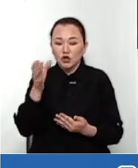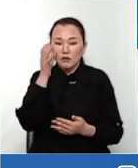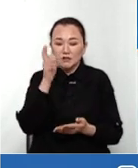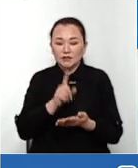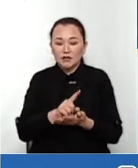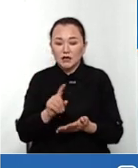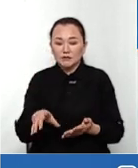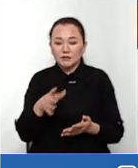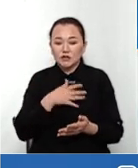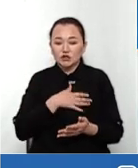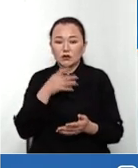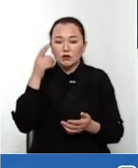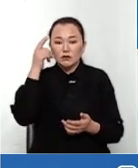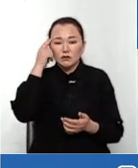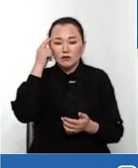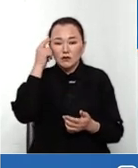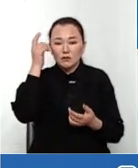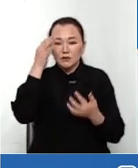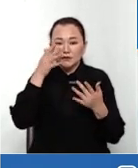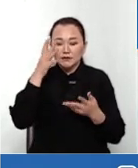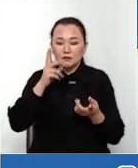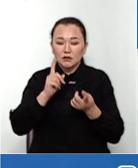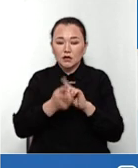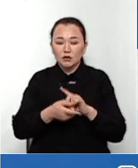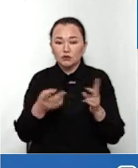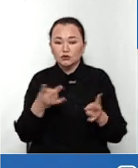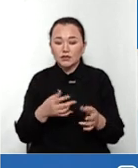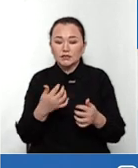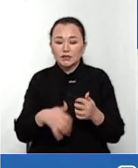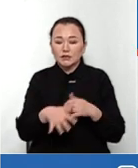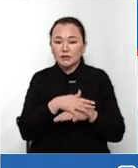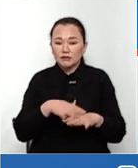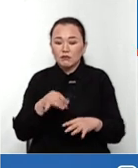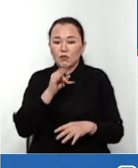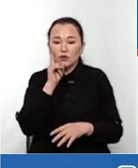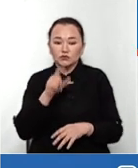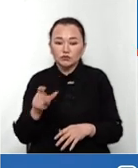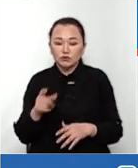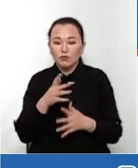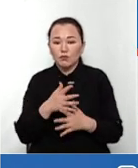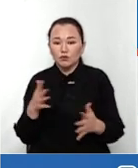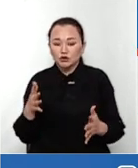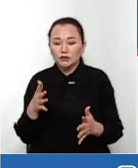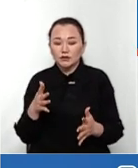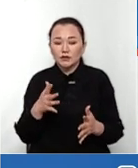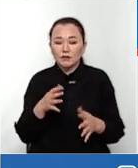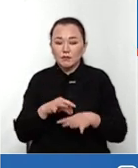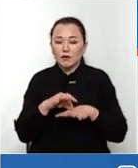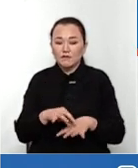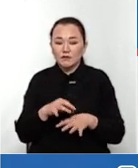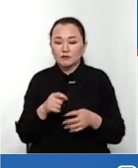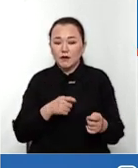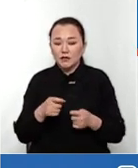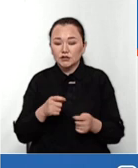Надо менталитет менять. Также среди населения, молодежи, и больше проводить